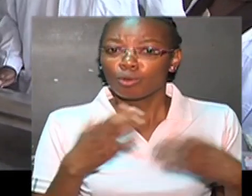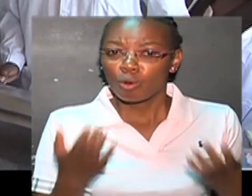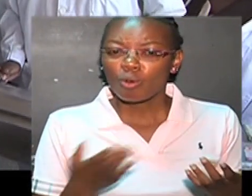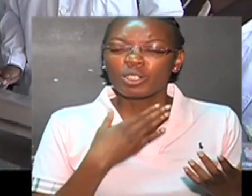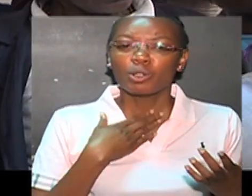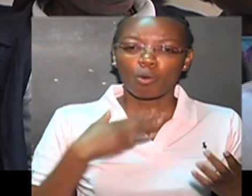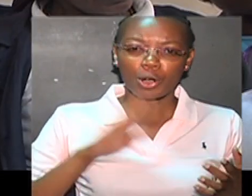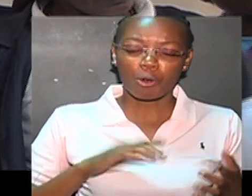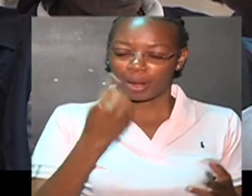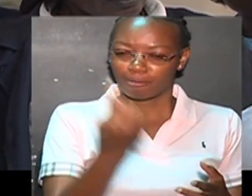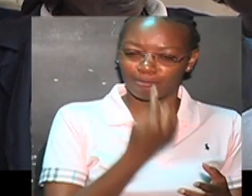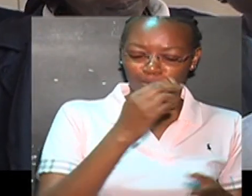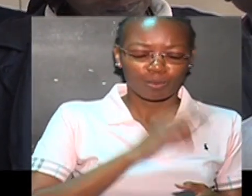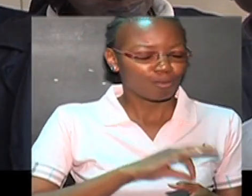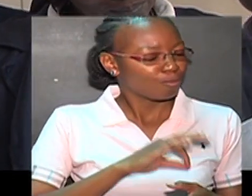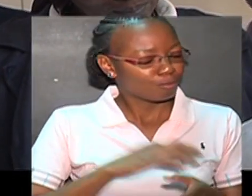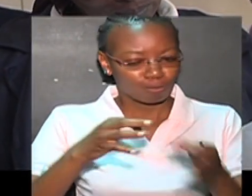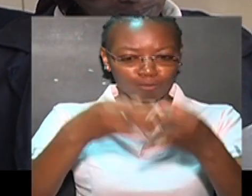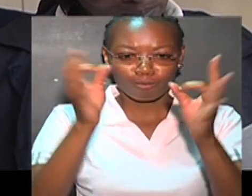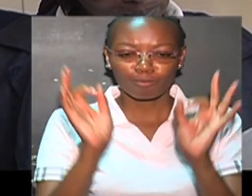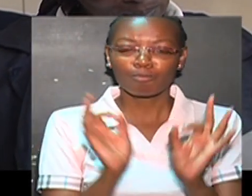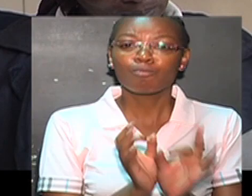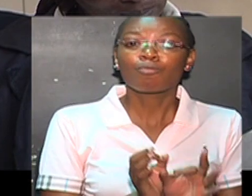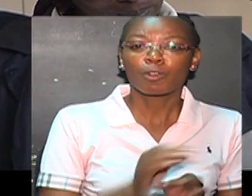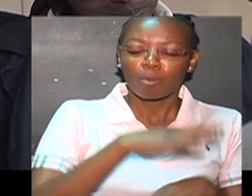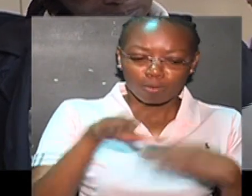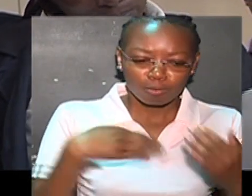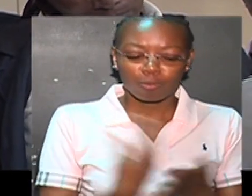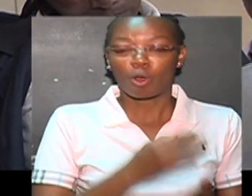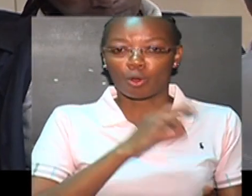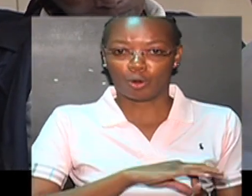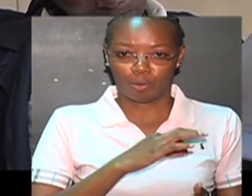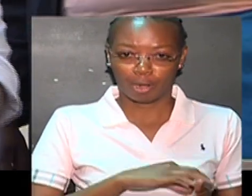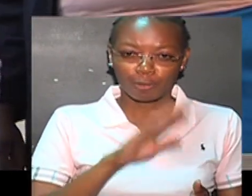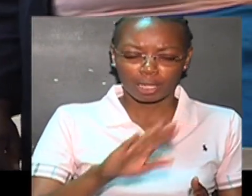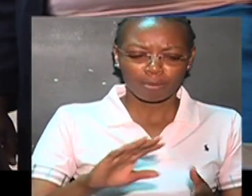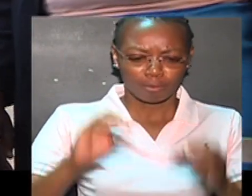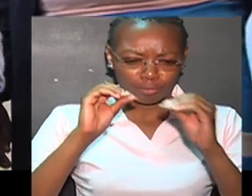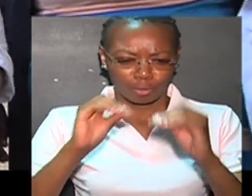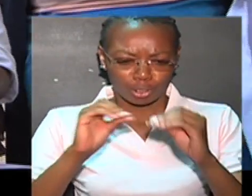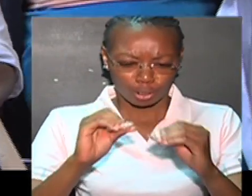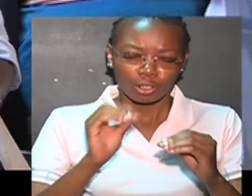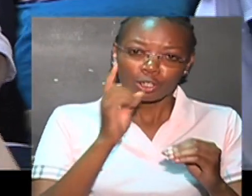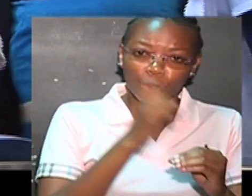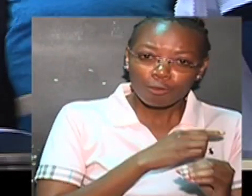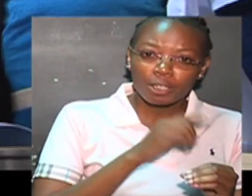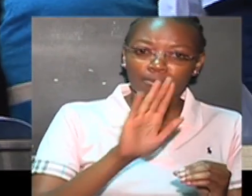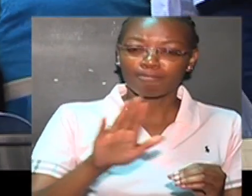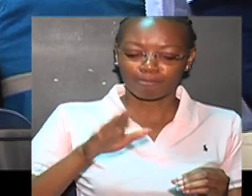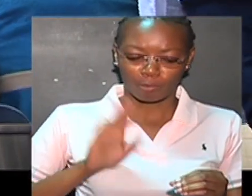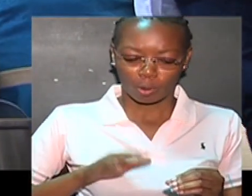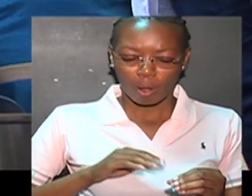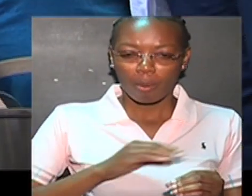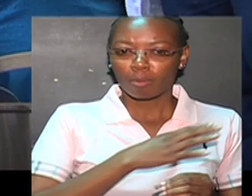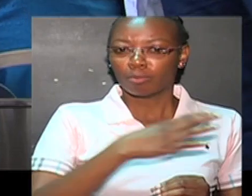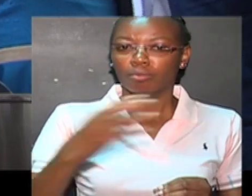wanufaike, bali pia jamii kwa jumla. Basi, baada ya kufunzwa, ni jukumu lao pia la kuwafunza wenzao.